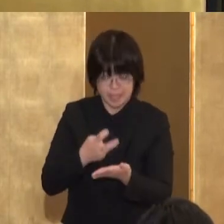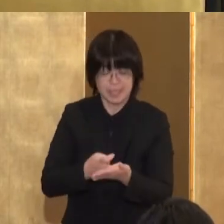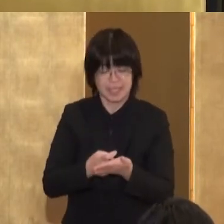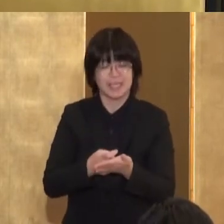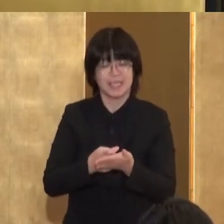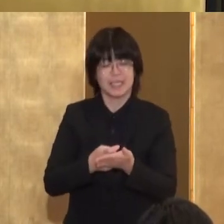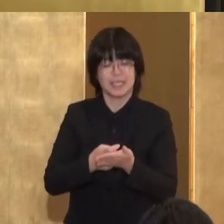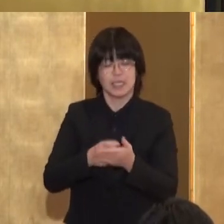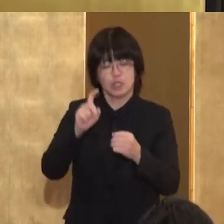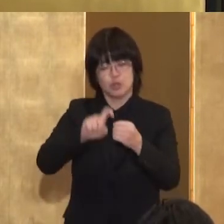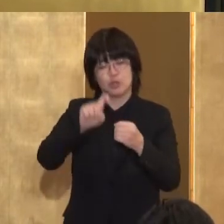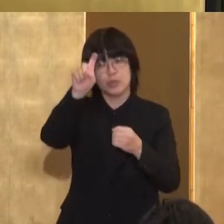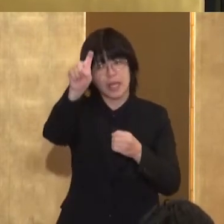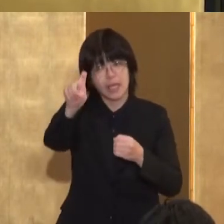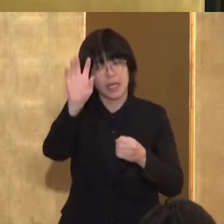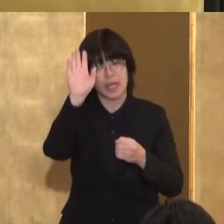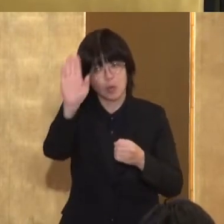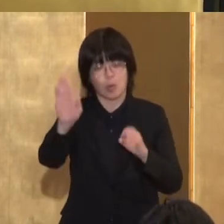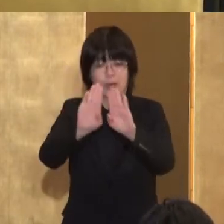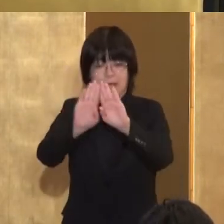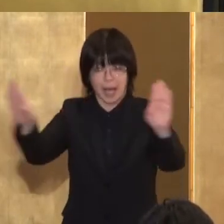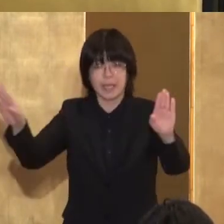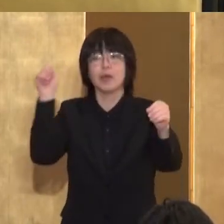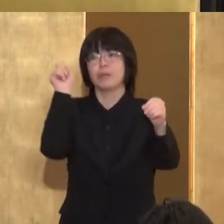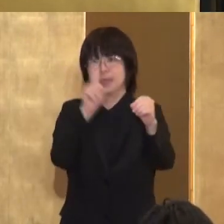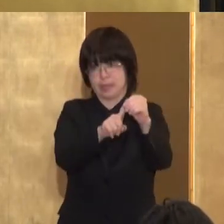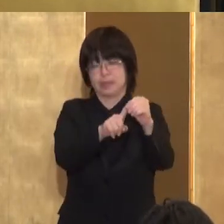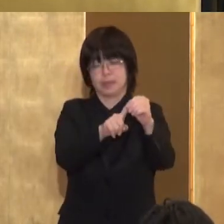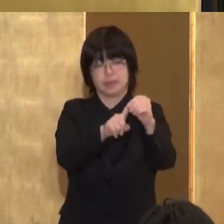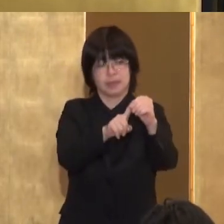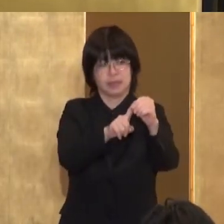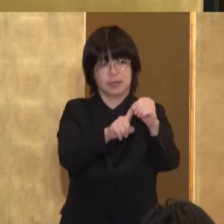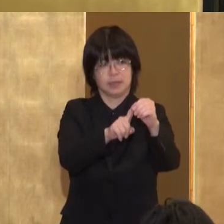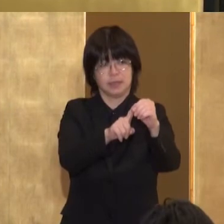後の開業を出し、そして